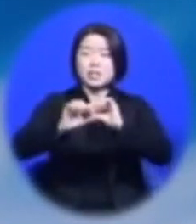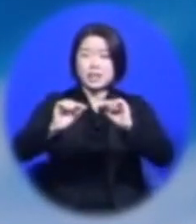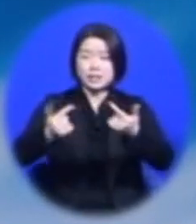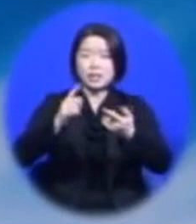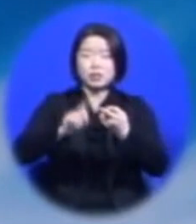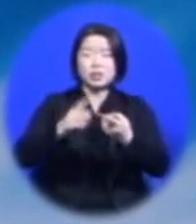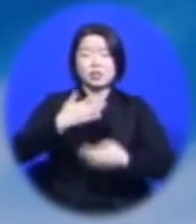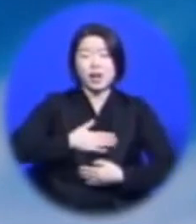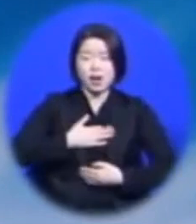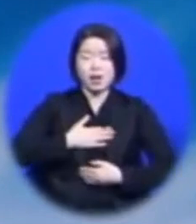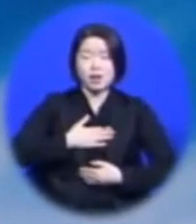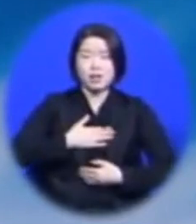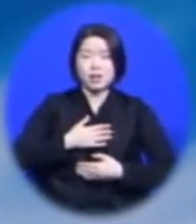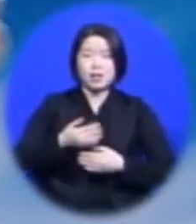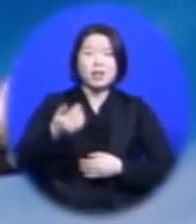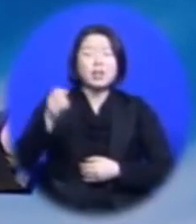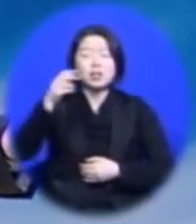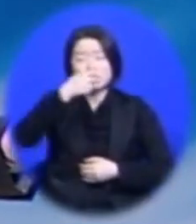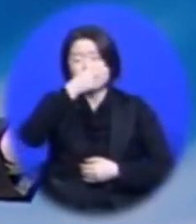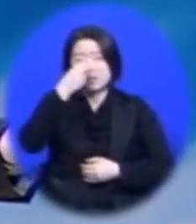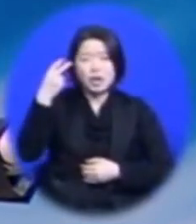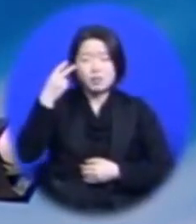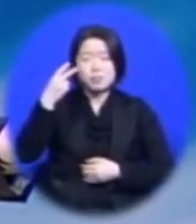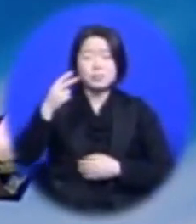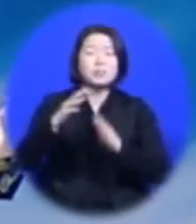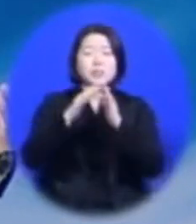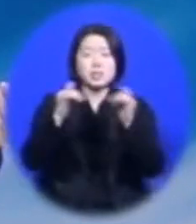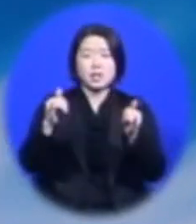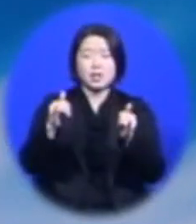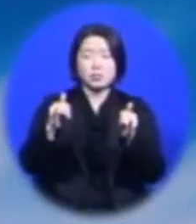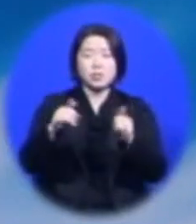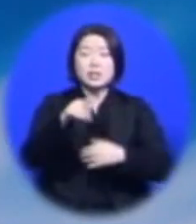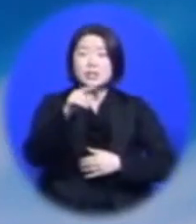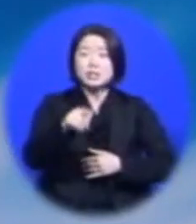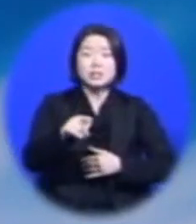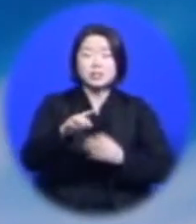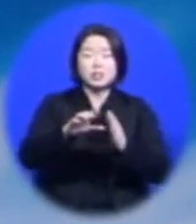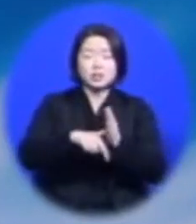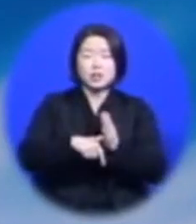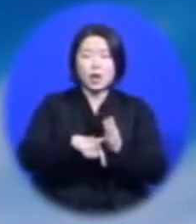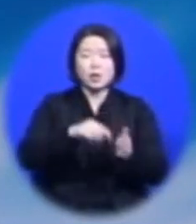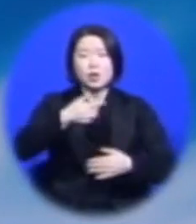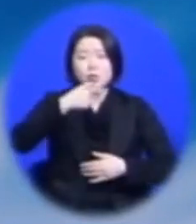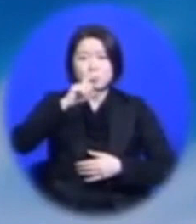압니다. 잠이 들어있는 사람은 그냥